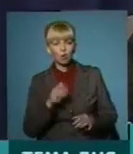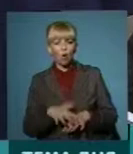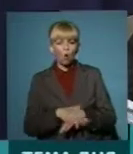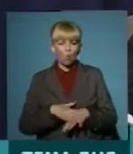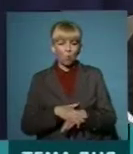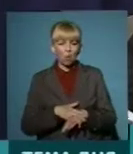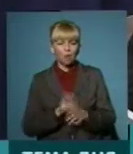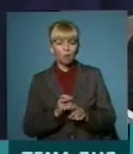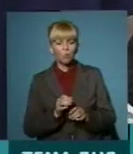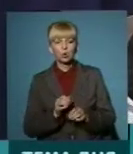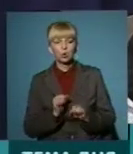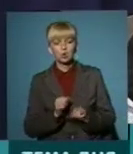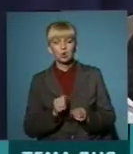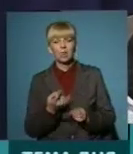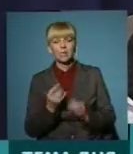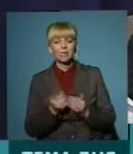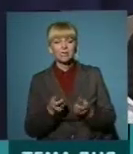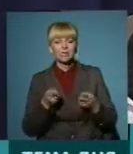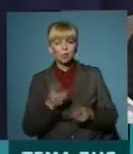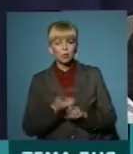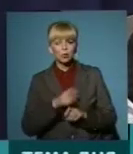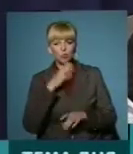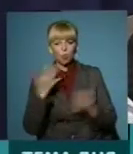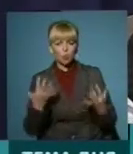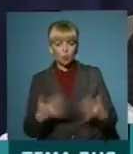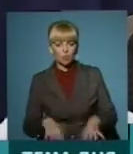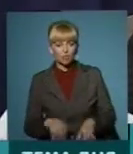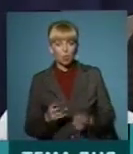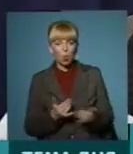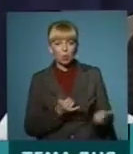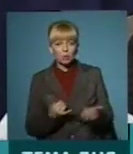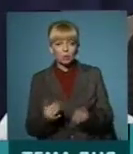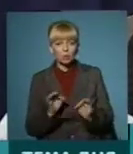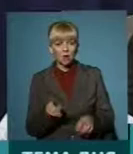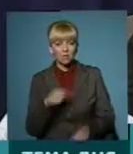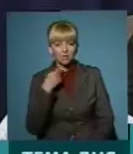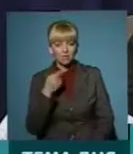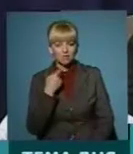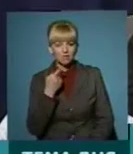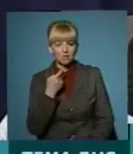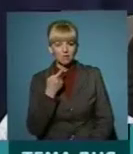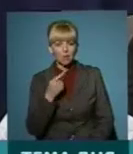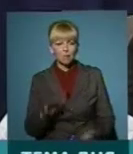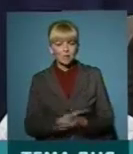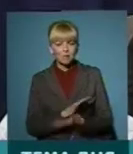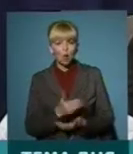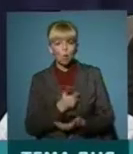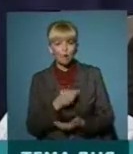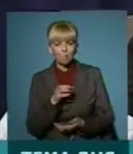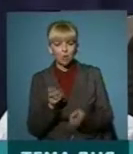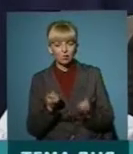этот раз, но дети действительно потеряли очень много. Срочно надо обеспечить, хотя, вот правильно он сказал, бесплатным хотя бы,